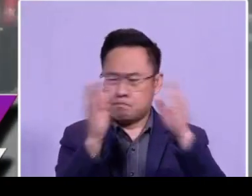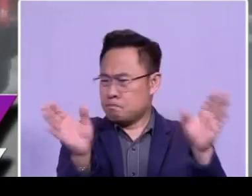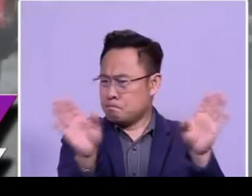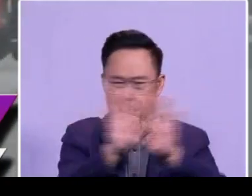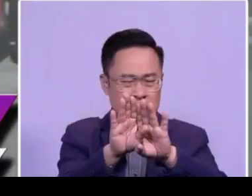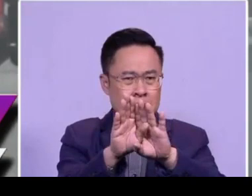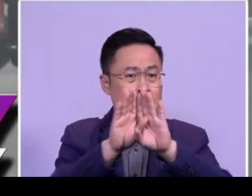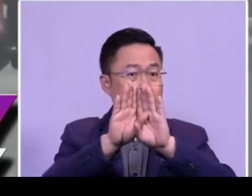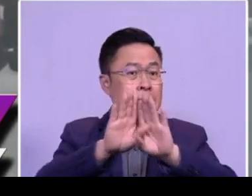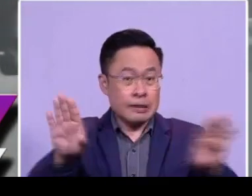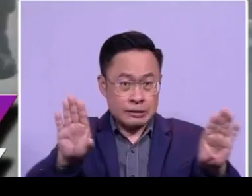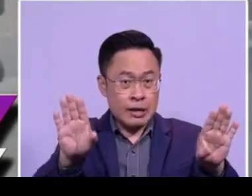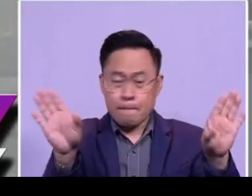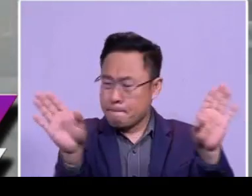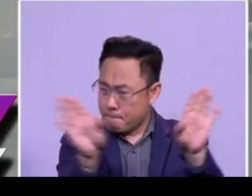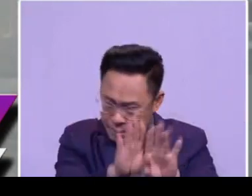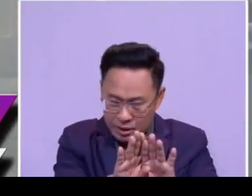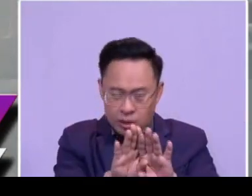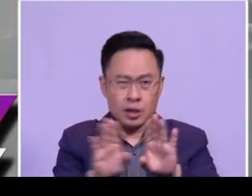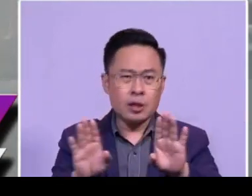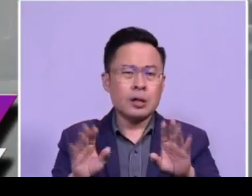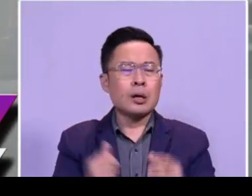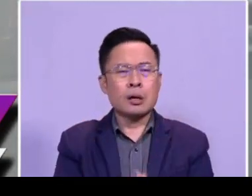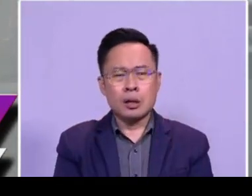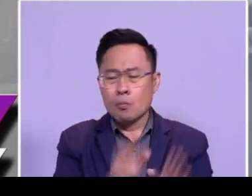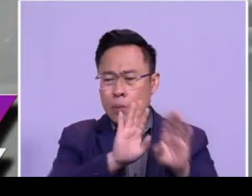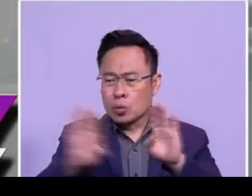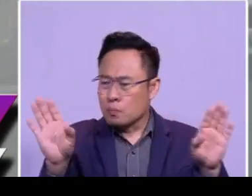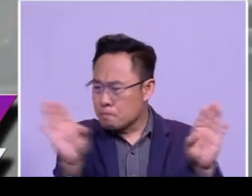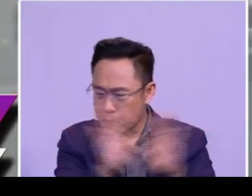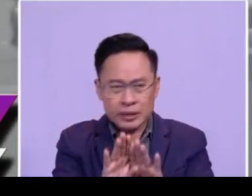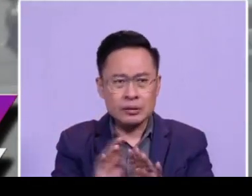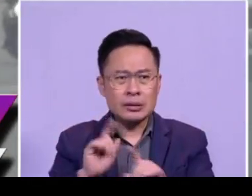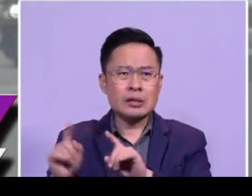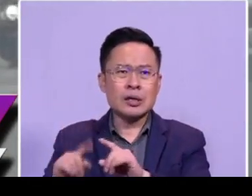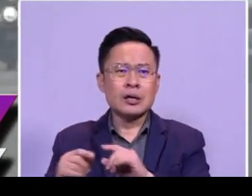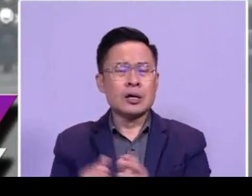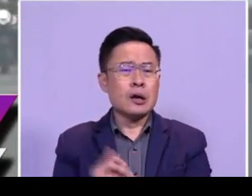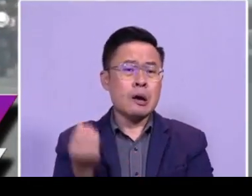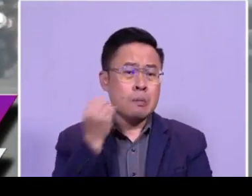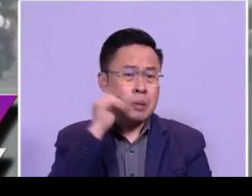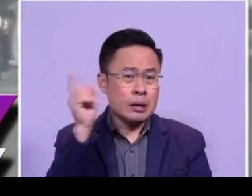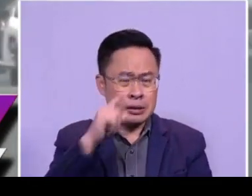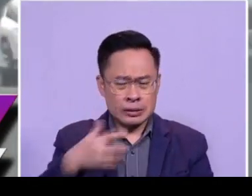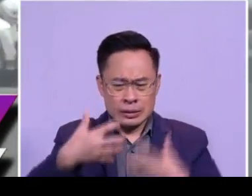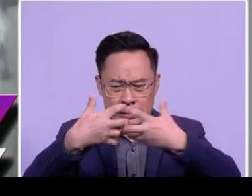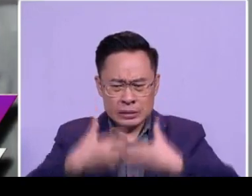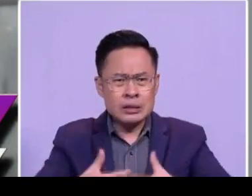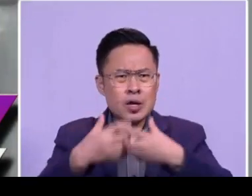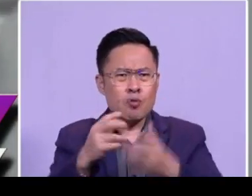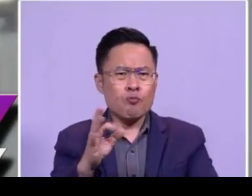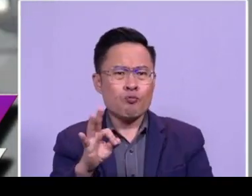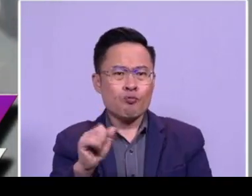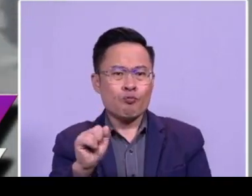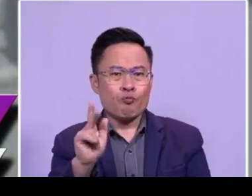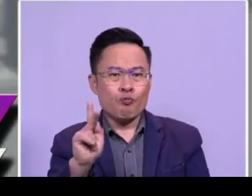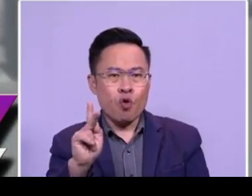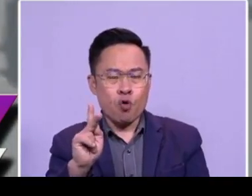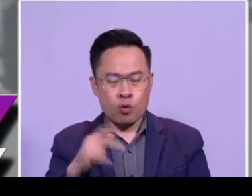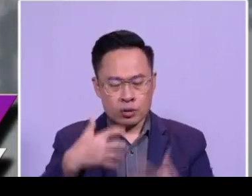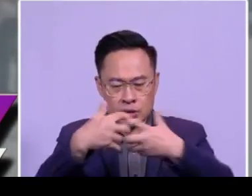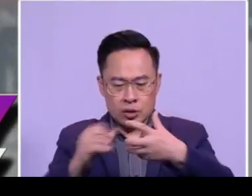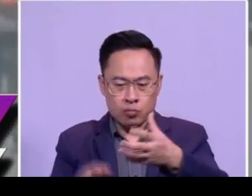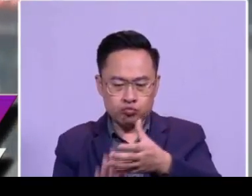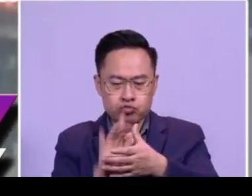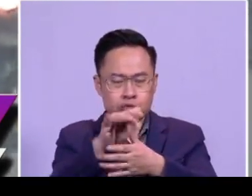านก็อย่างที่บอกค่ะต้องสวมใส่หน้ากากอนามัยนะคะบ้านไหนไม่มีเครื่องฟอกอากาศนี่ต้องบอกว่าแย่หน่อยนะคะแม้แต่ในบ้านเนี่ยฝุ่น